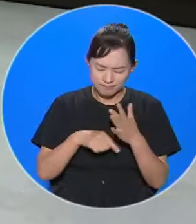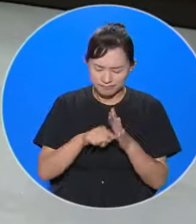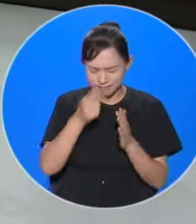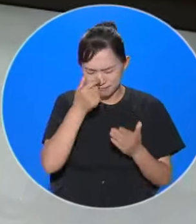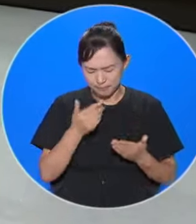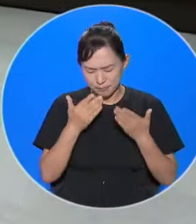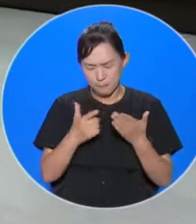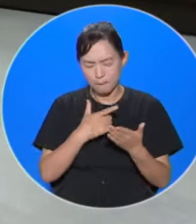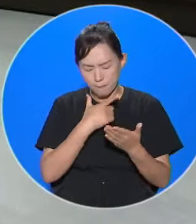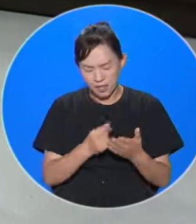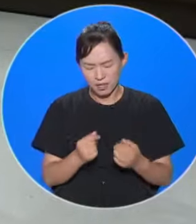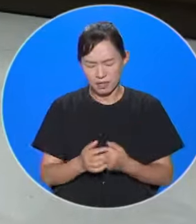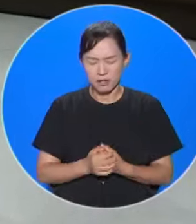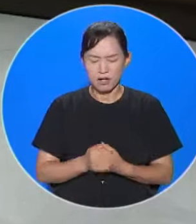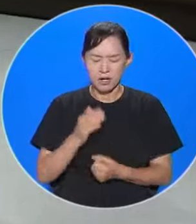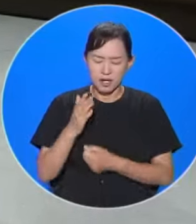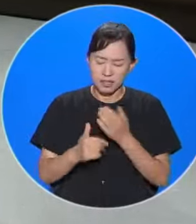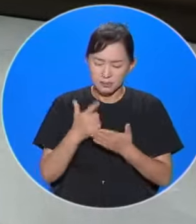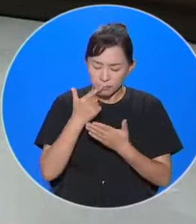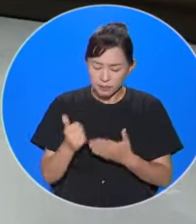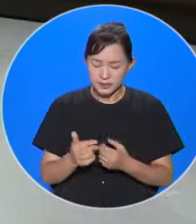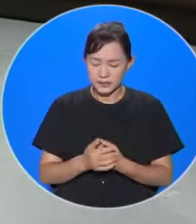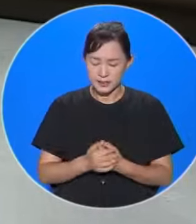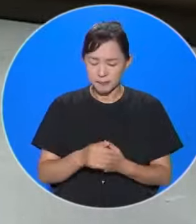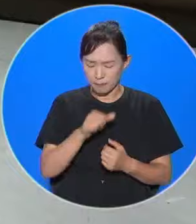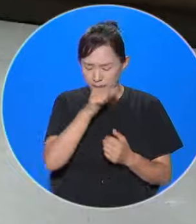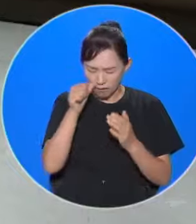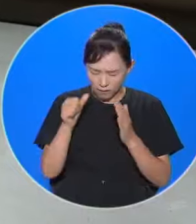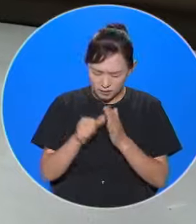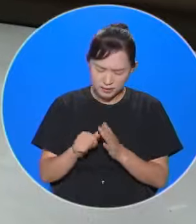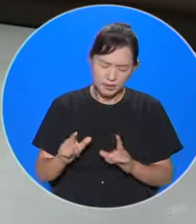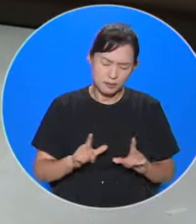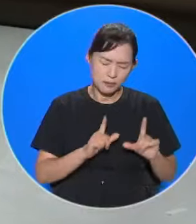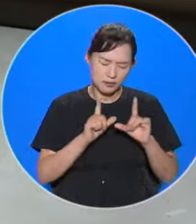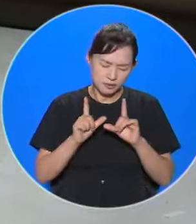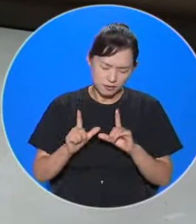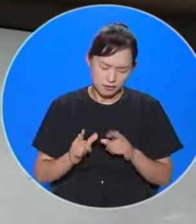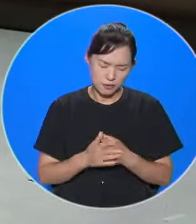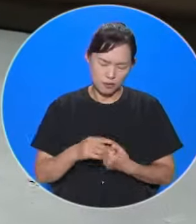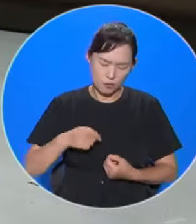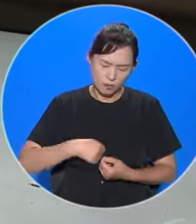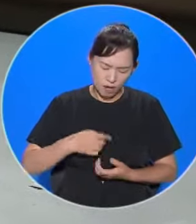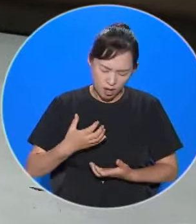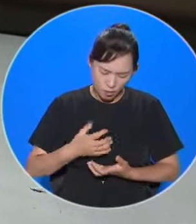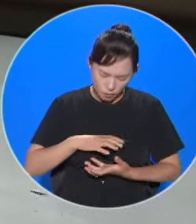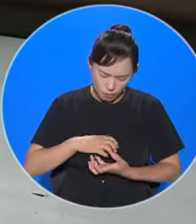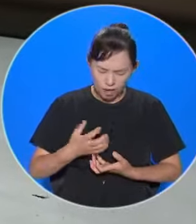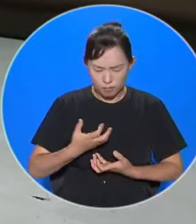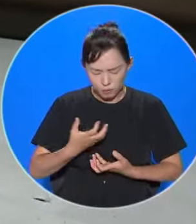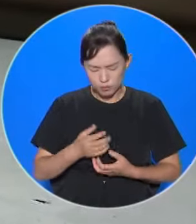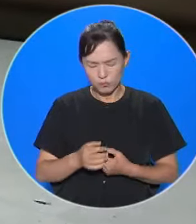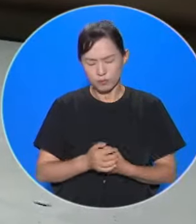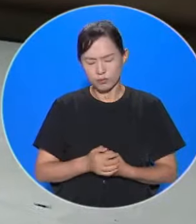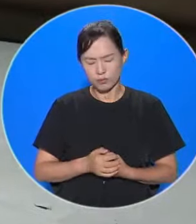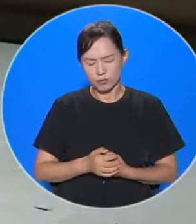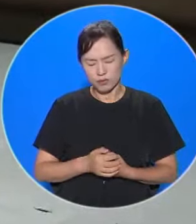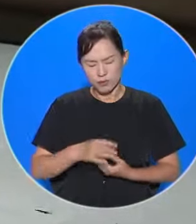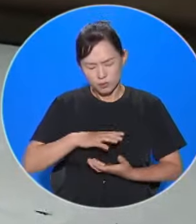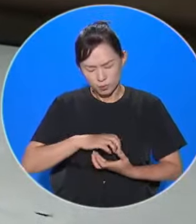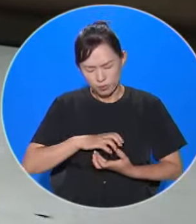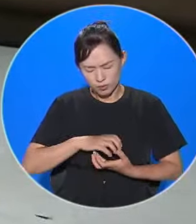원합니다 하나님 아버지 우리 권사님 일평생 살아오면서 또 위장장애로 하나님 소화